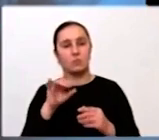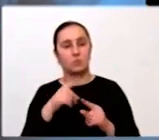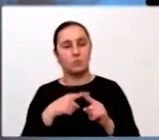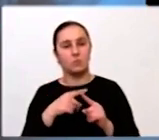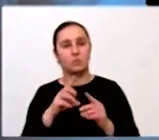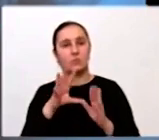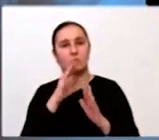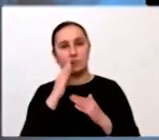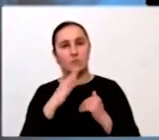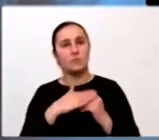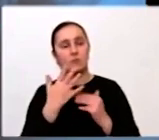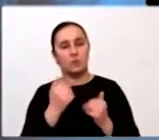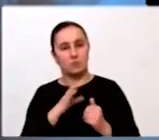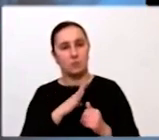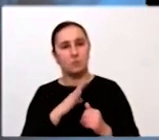yaqinlashtirib oldik va